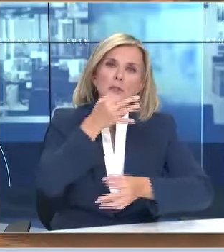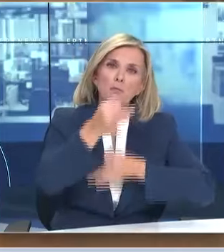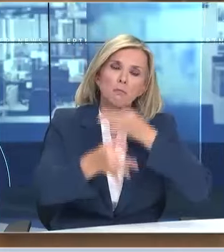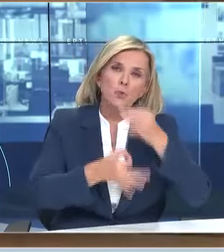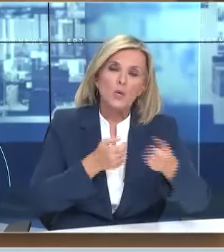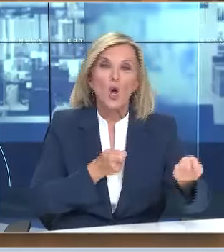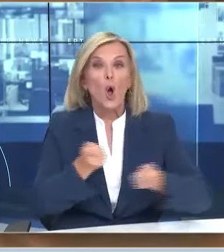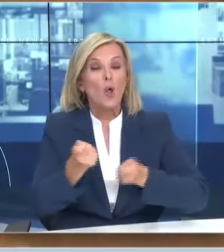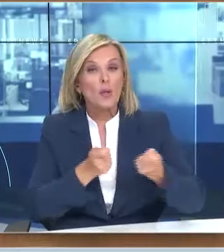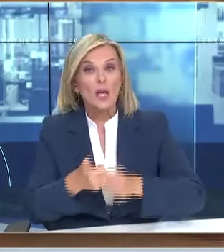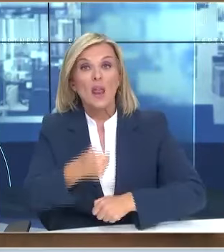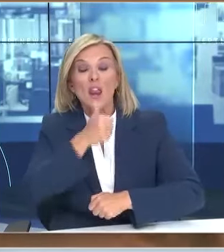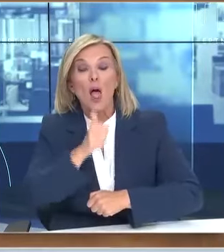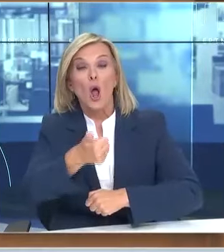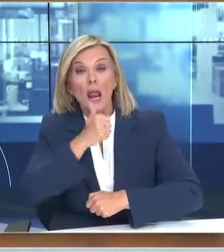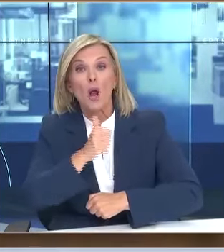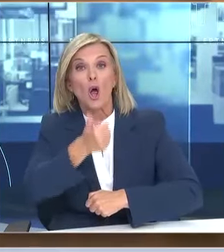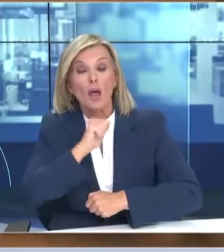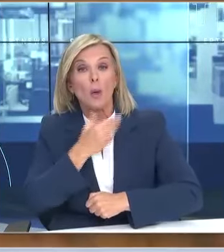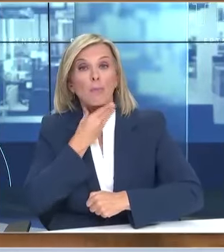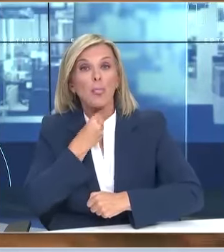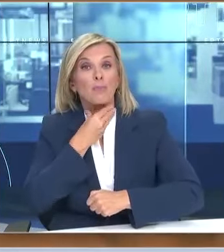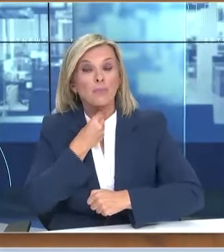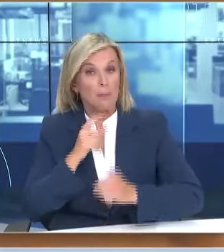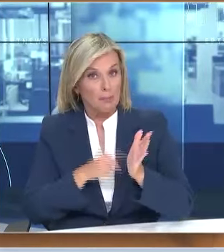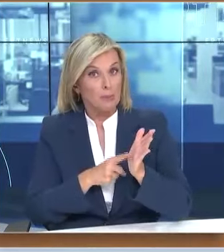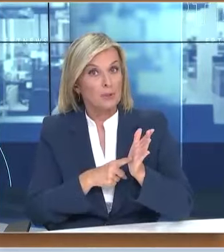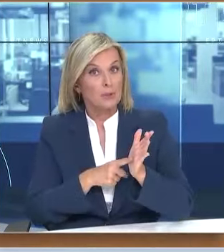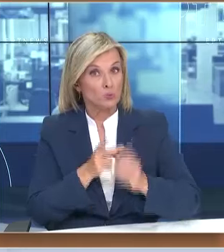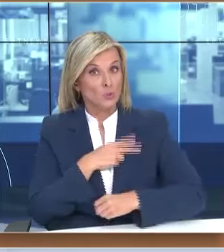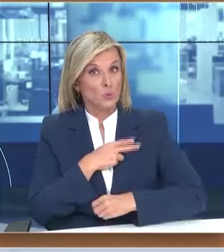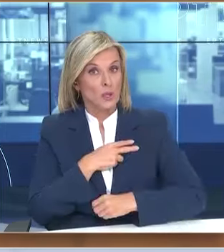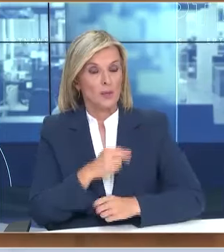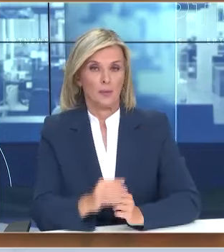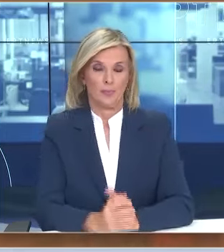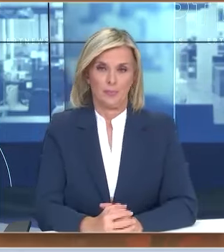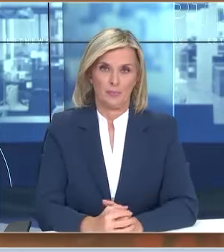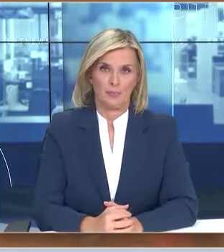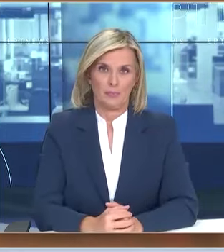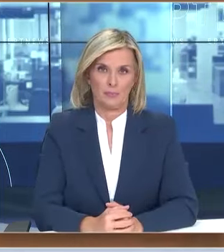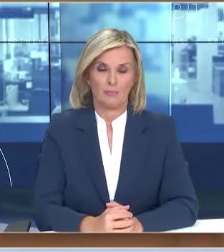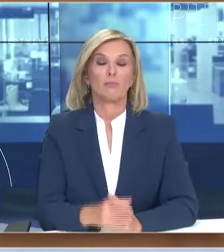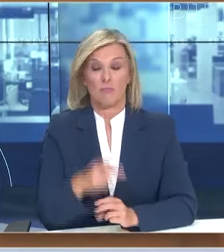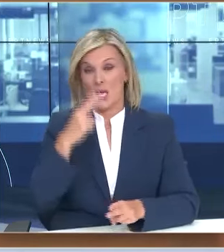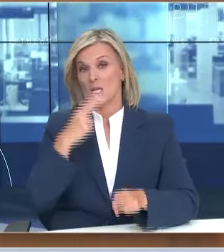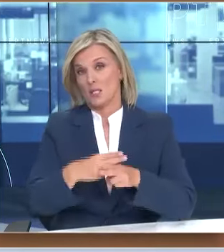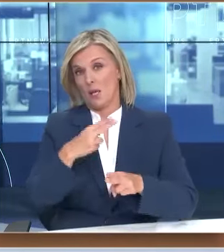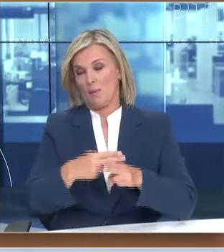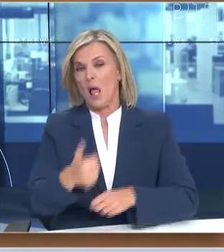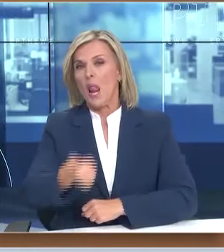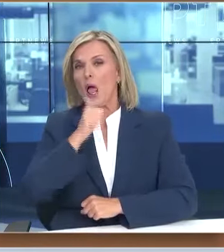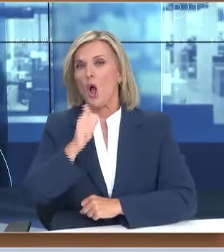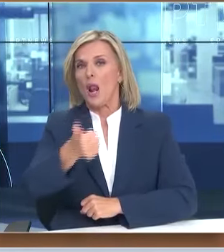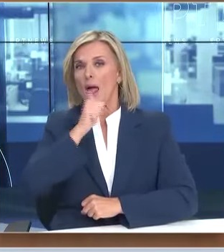ζήτημα της ενυδάτωσης, ότι παίζει κάποιο σημαντικό ρόλο. Η ενυδάτωση είναι σημαντικό, γιατί δίνει